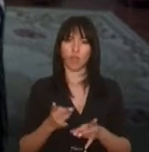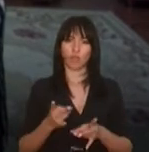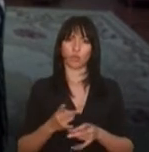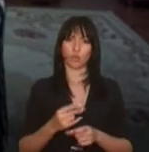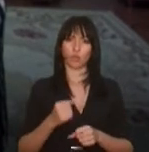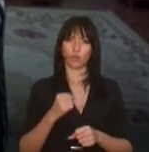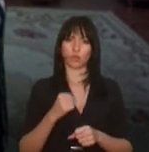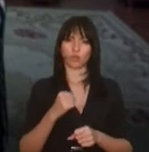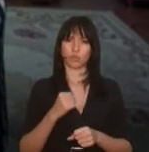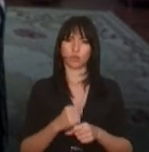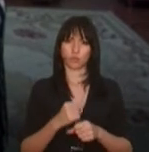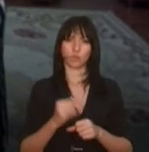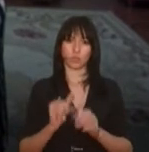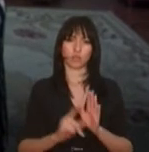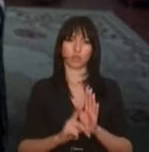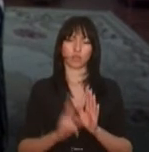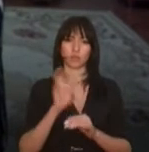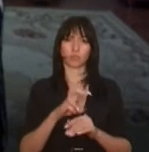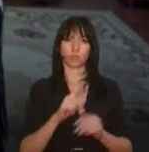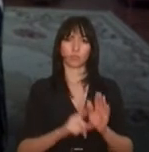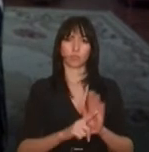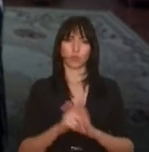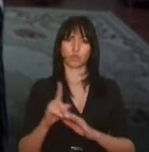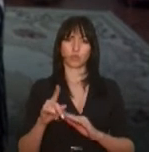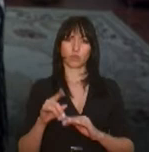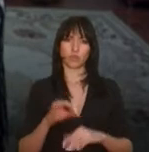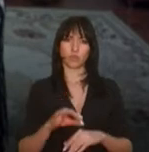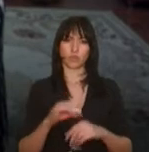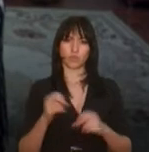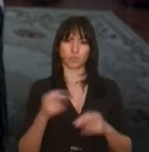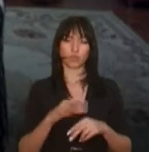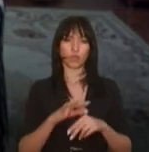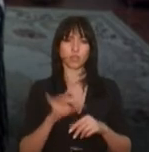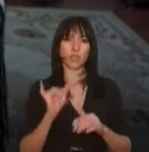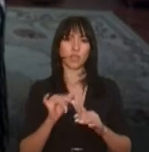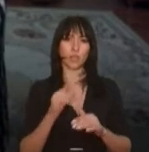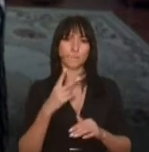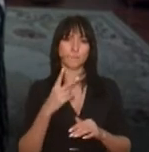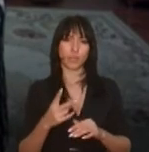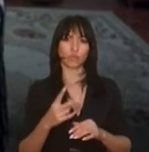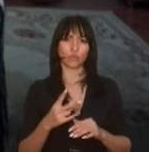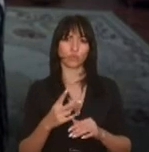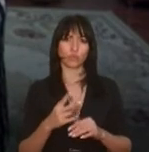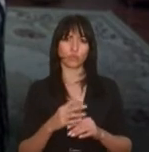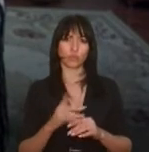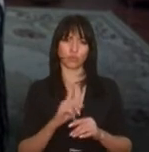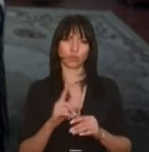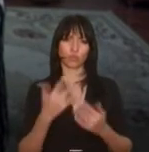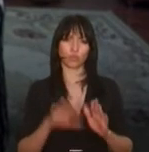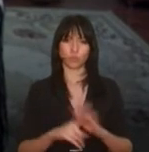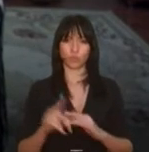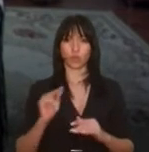шляхи і почав проводити реанімаційні мероприємства. І доки вже лікарі добігли, він вже цілий тиждень працював.